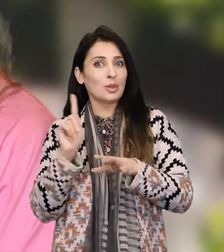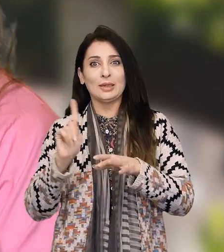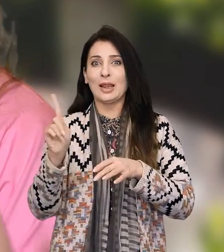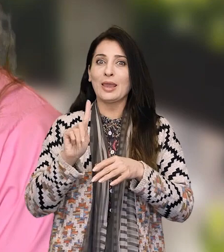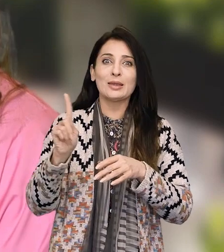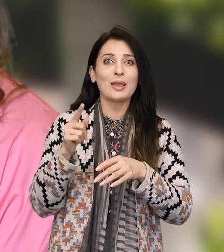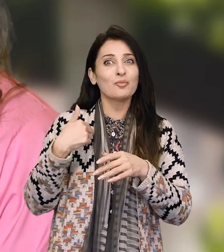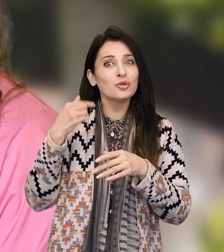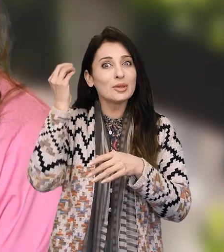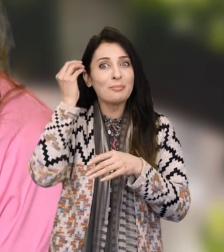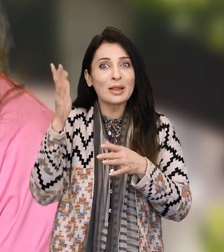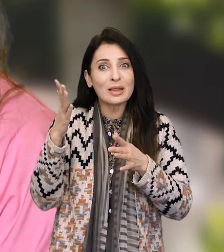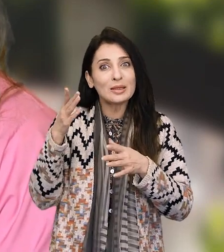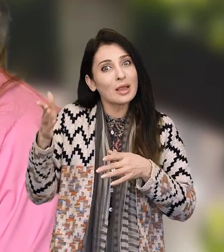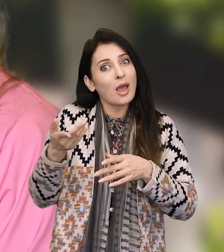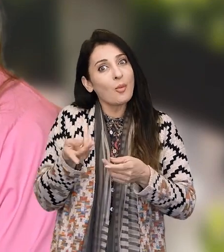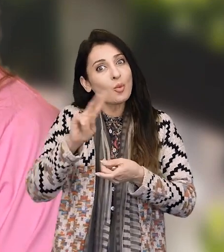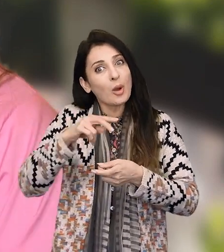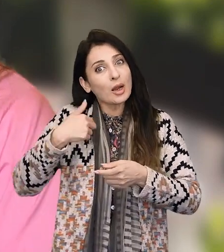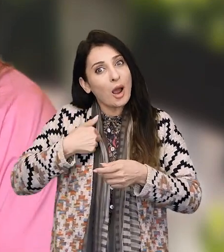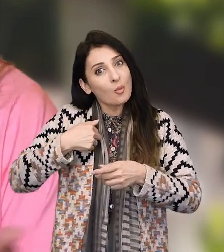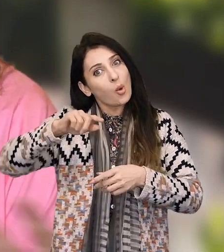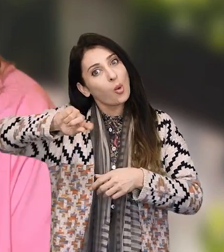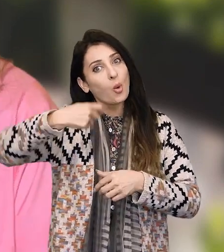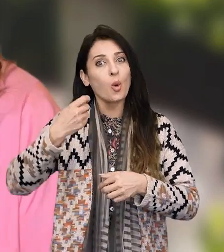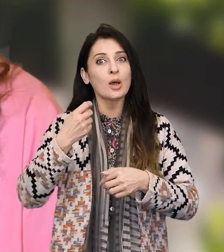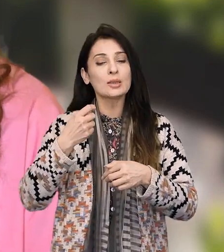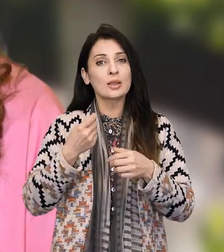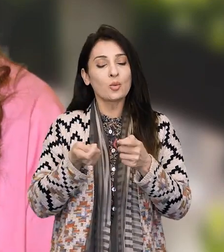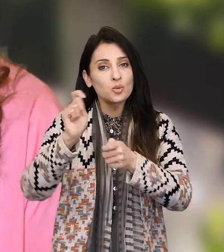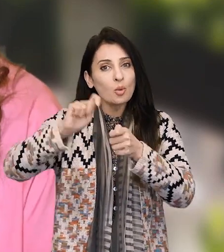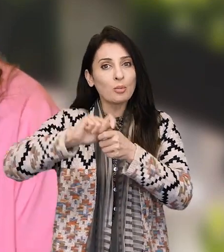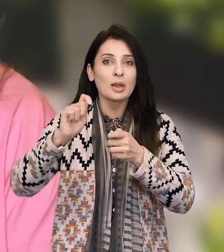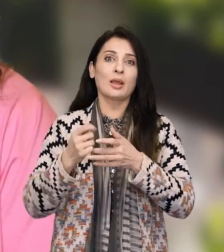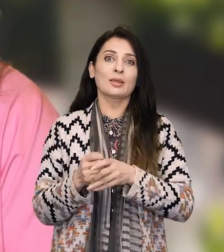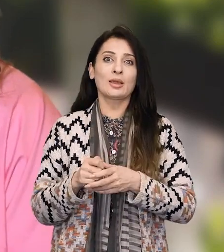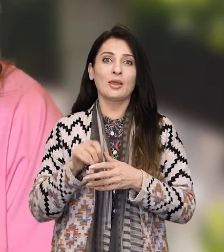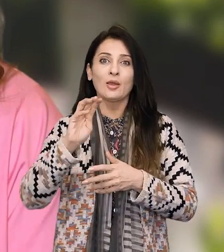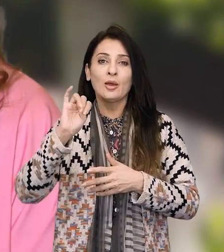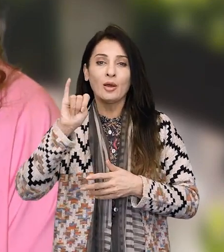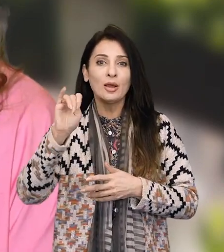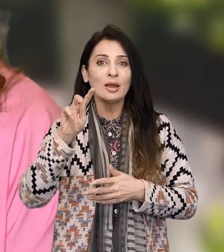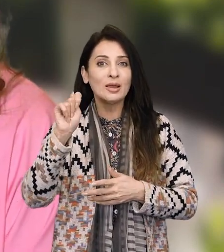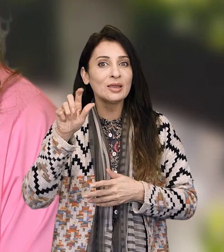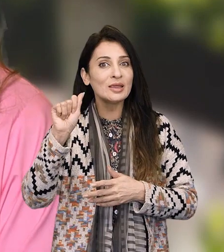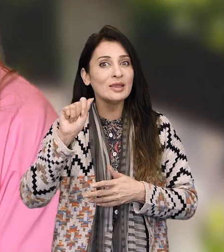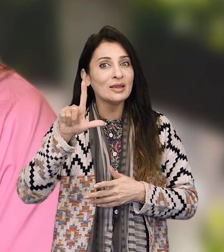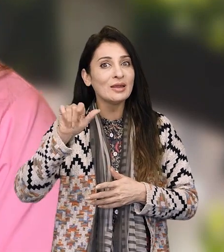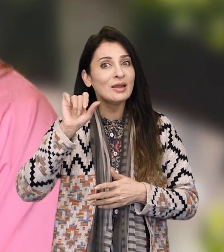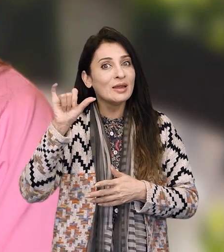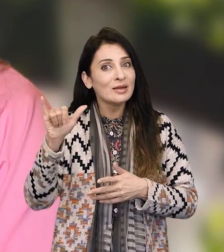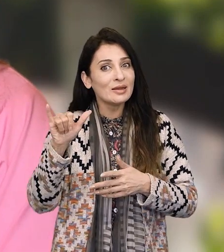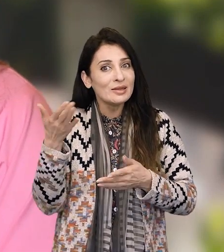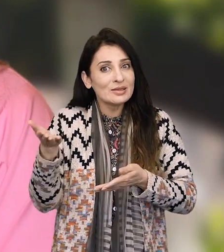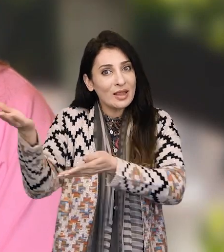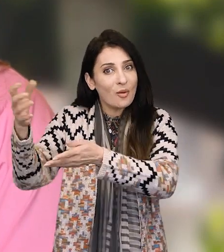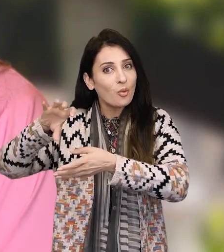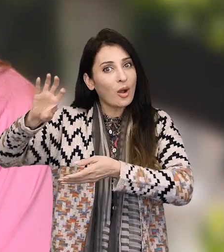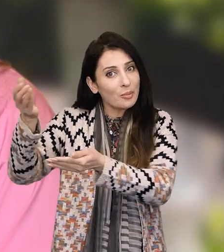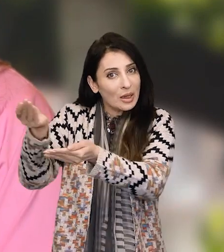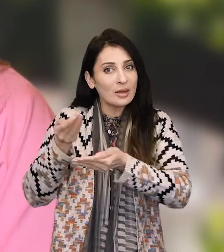I didn't believe that we could do it ourselves because Italy से आती हैं ये सारी चीज़ें, Italian style pizza ovens हैं.